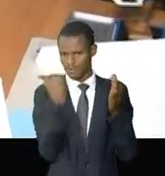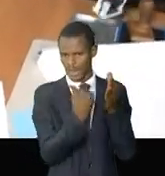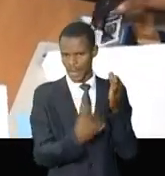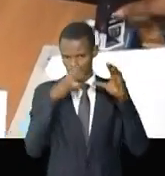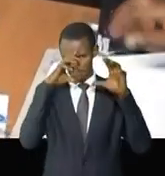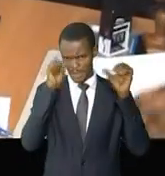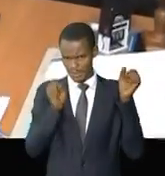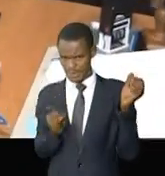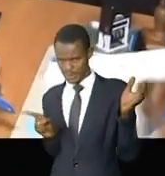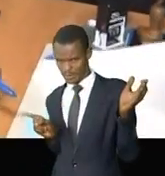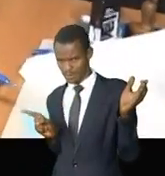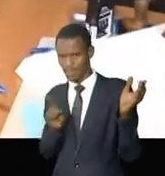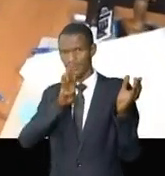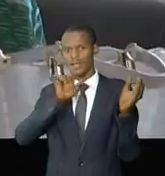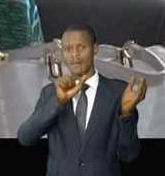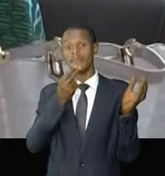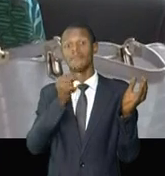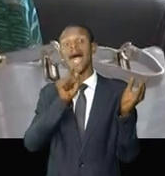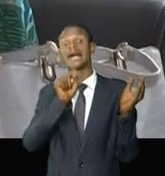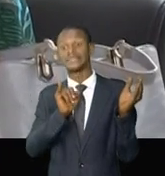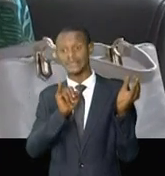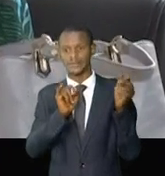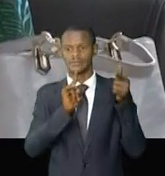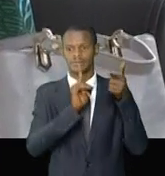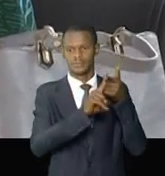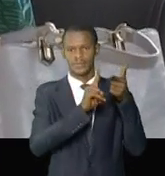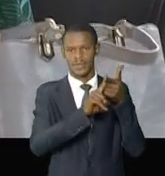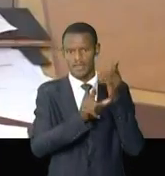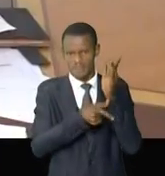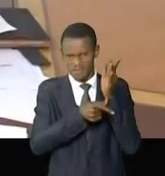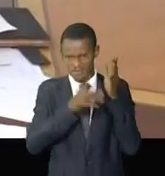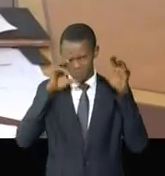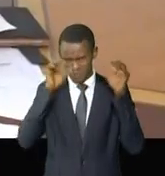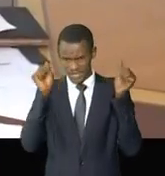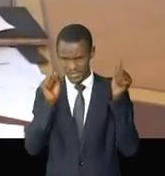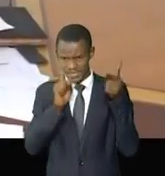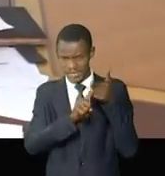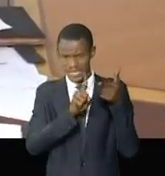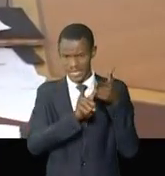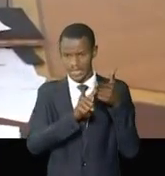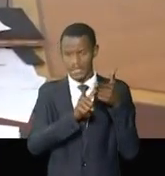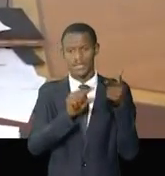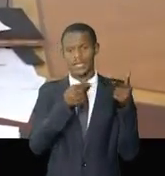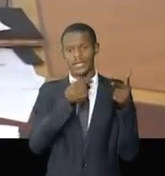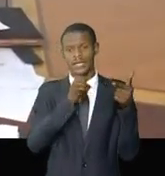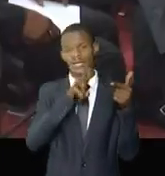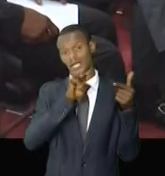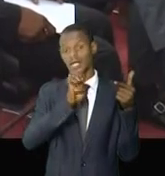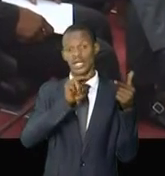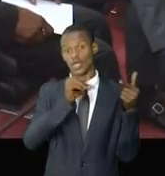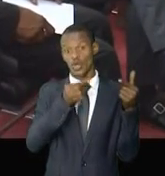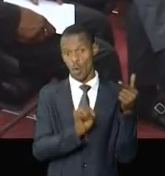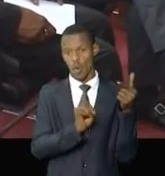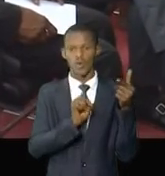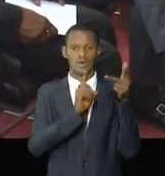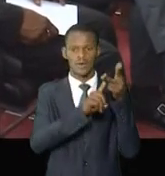président, l'honorable Bahati Lukwebu Modeste. Au poste de deuxième vice-président, les honorables Guerengo Vene Valentin,